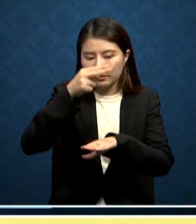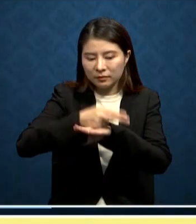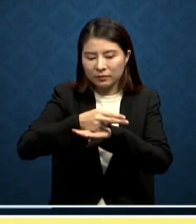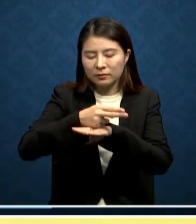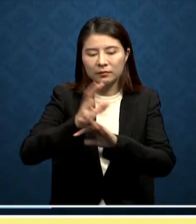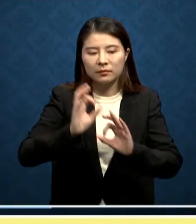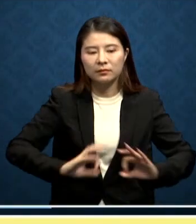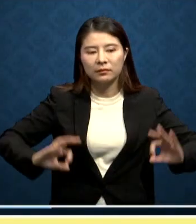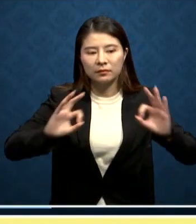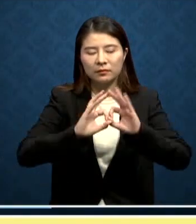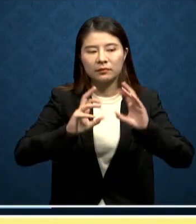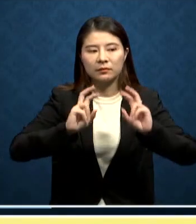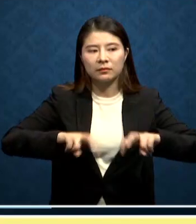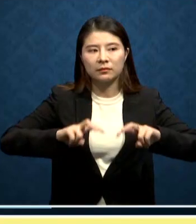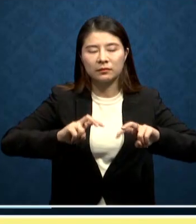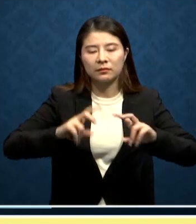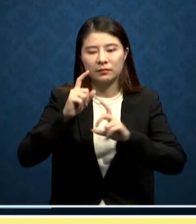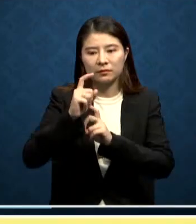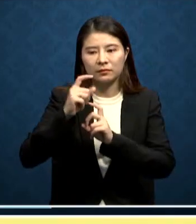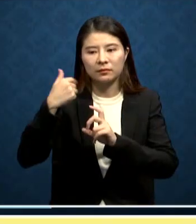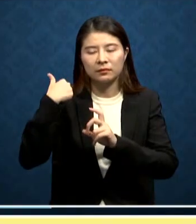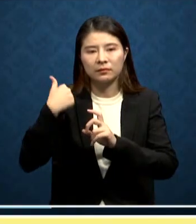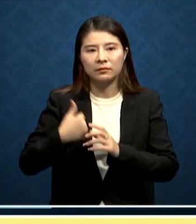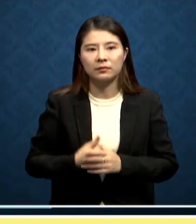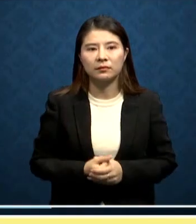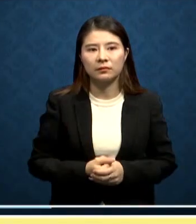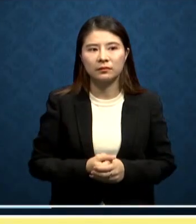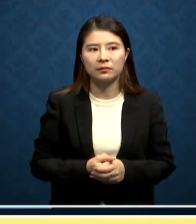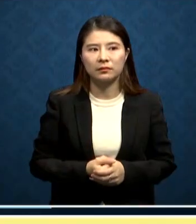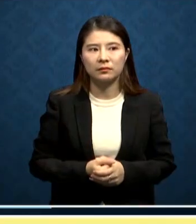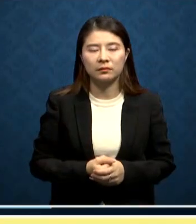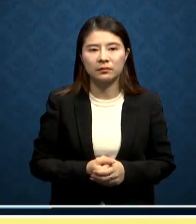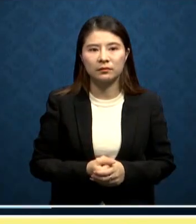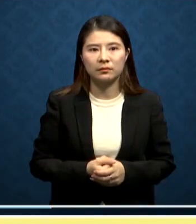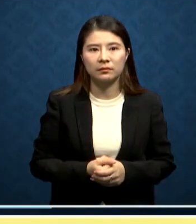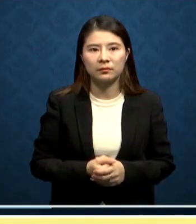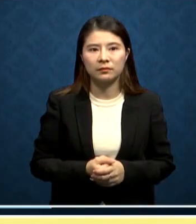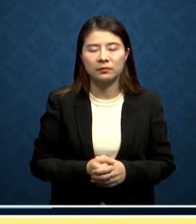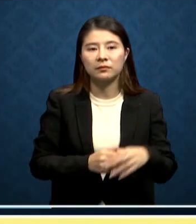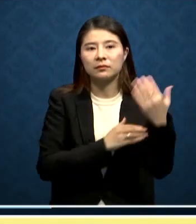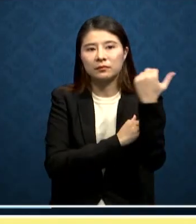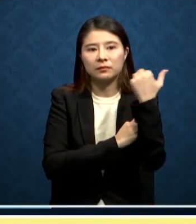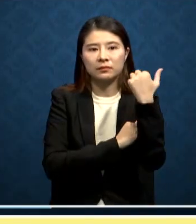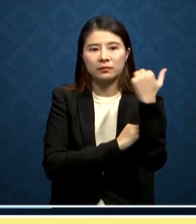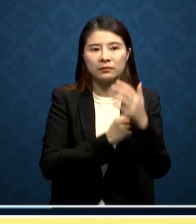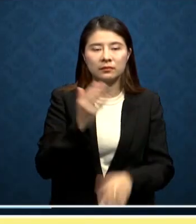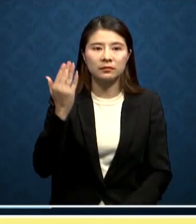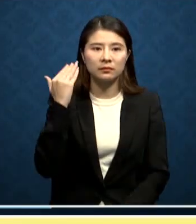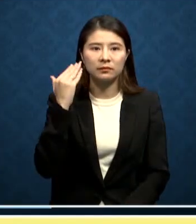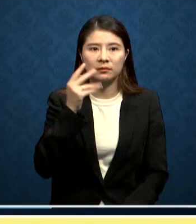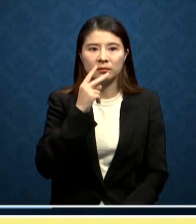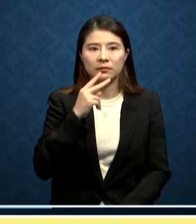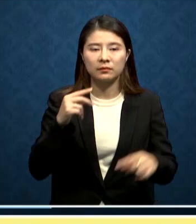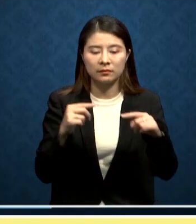นะแล้วก็เอามาวิเคราะห์อุบัติเหตุนะอย่างเงี้ยมันจะช่วยผมดูทีวีเมื่อวานเนี้ยเมื่อคืนเนี้ย